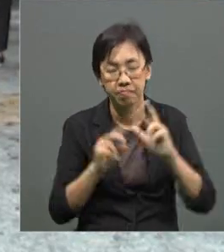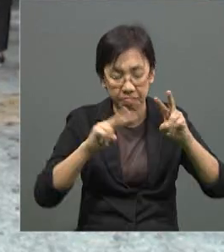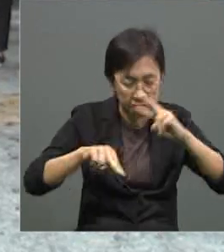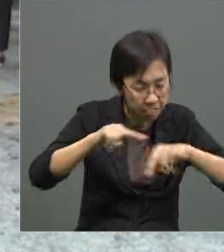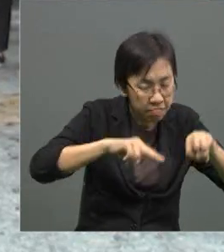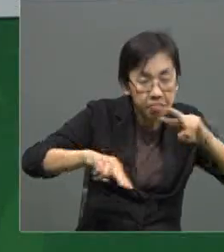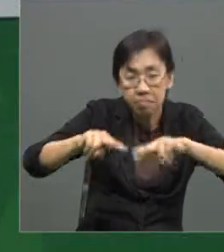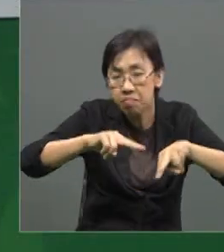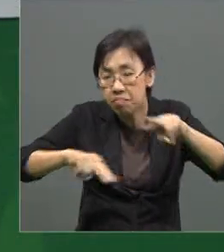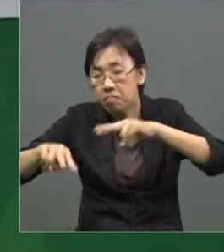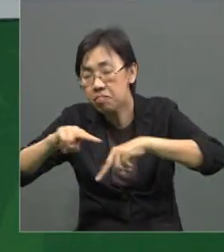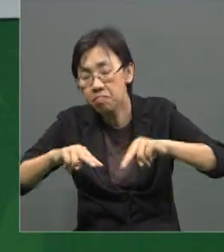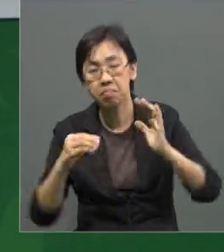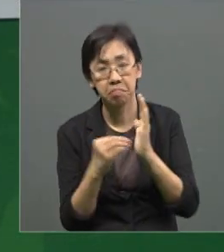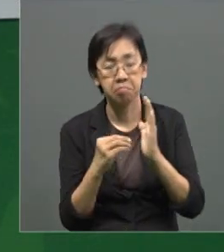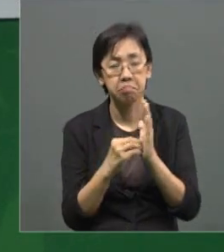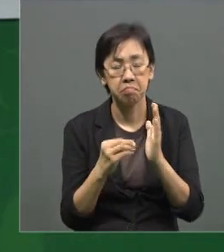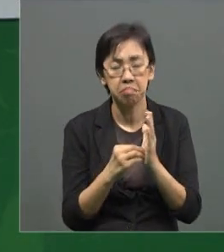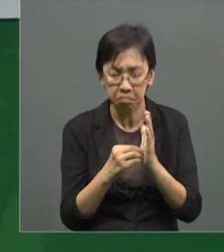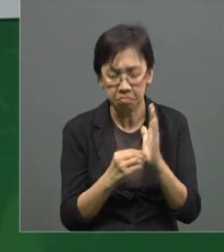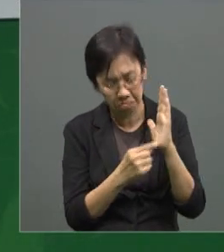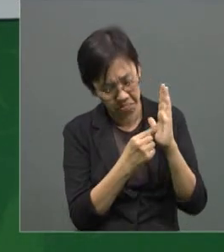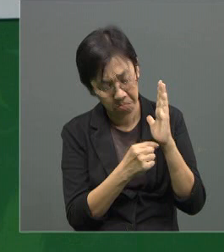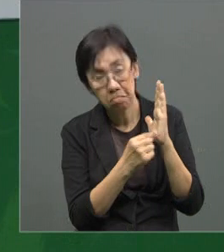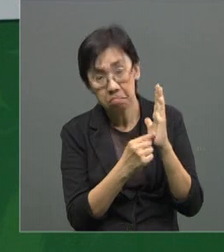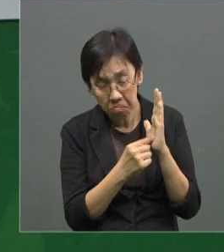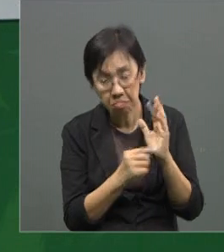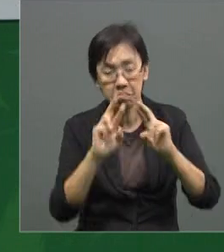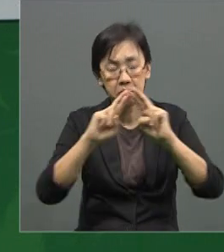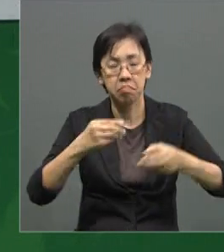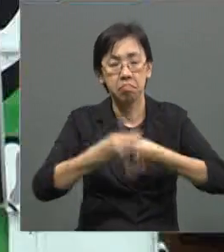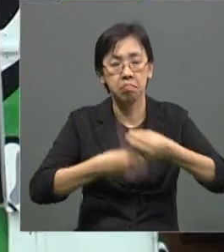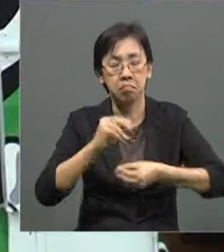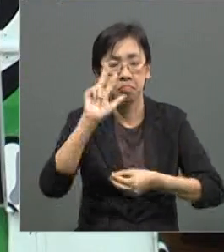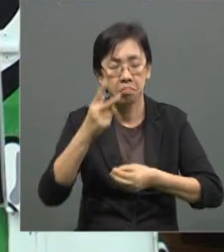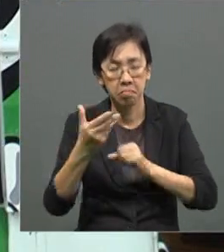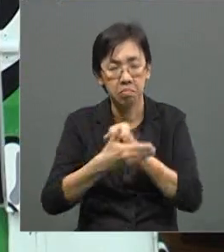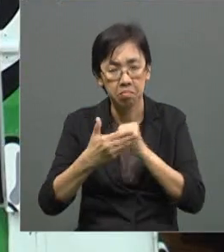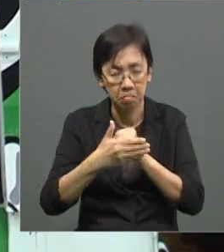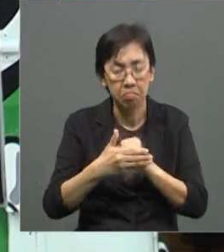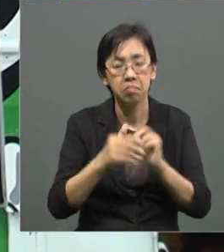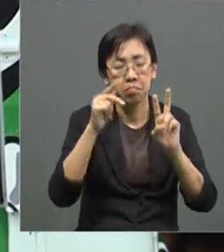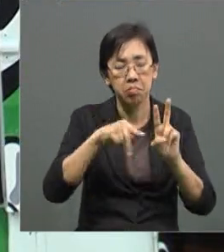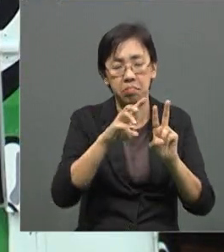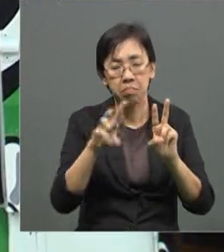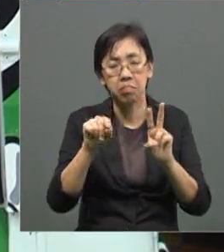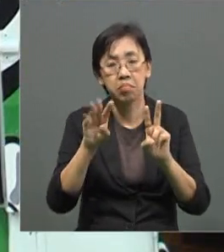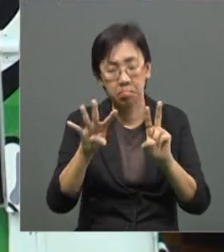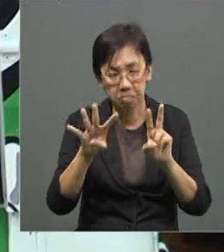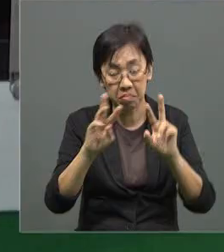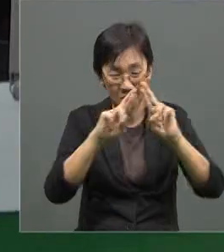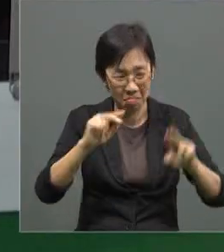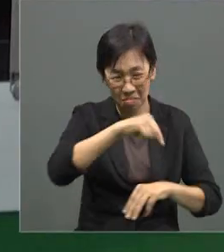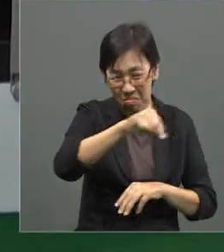มาคุณผู้ชมเชื่อมั้ยกรุงเทพฯนี่ก็ไม่ได้ใหญ่โตนะมีร้านขายกัญชา 2,6 24ล้าน